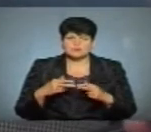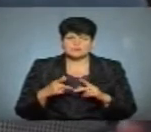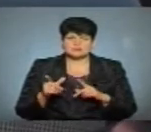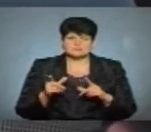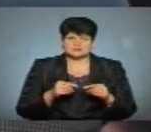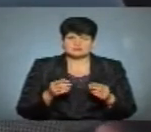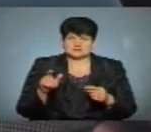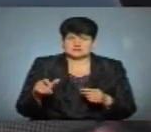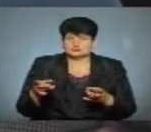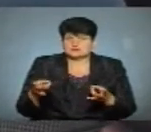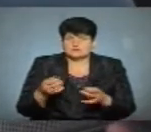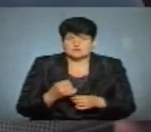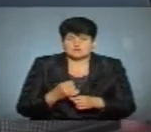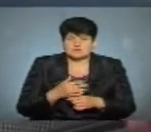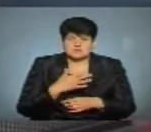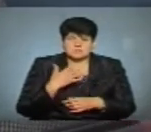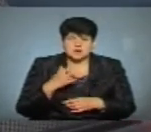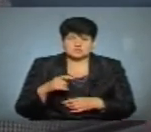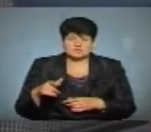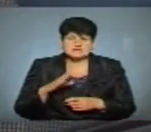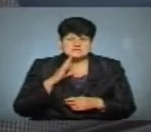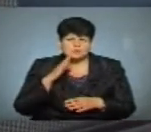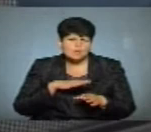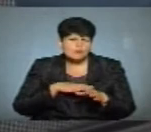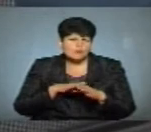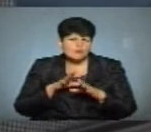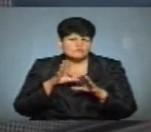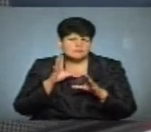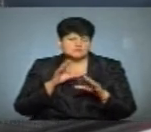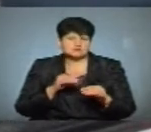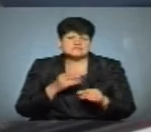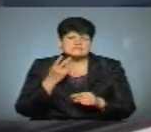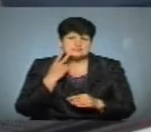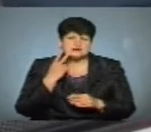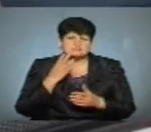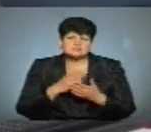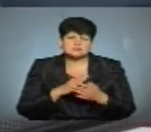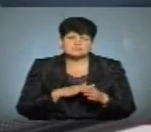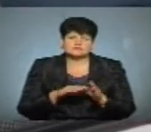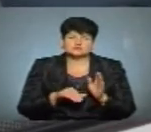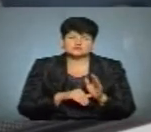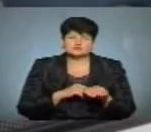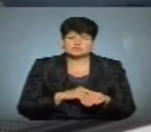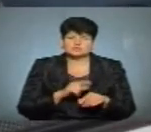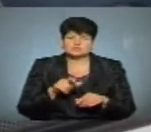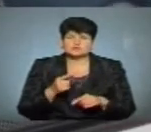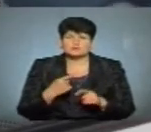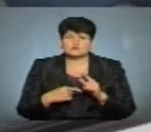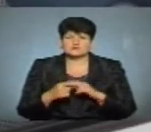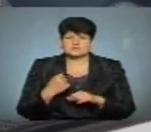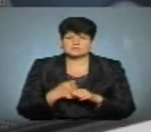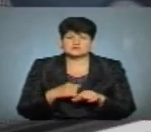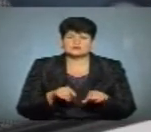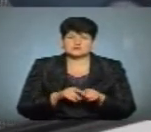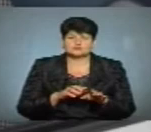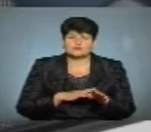щось треба робити, тому що багато людей зранку повна маршрутка. Завжди є повна маршрутка. І на 6-ту годину люди вертаються з роботи, так само